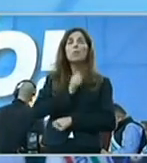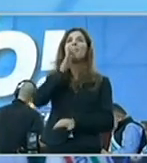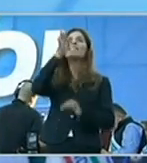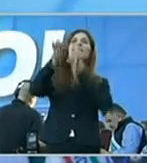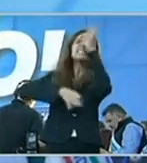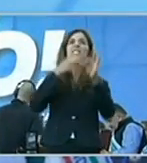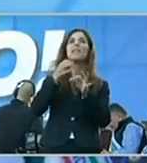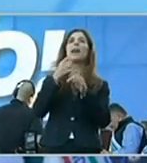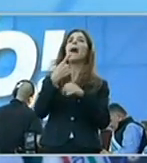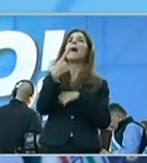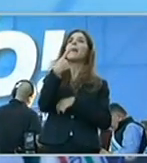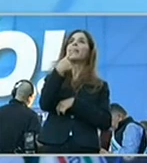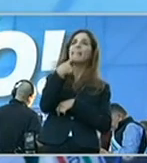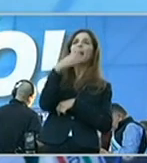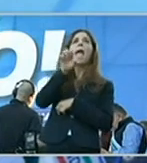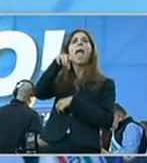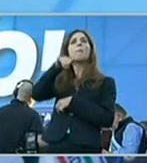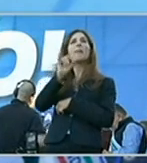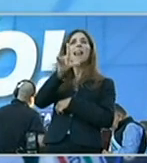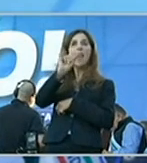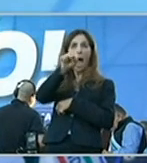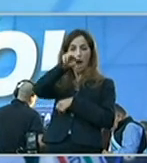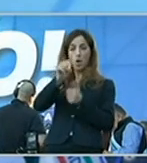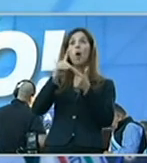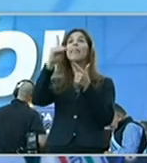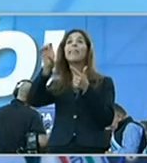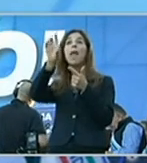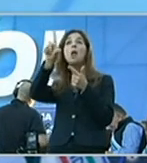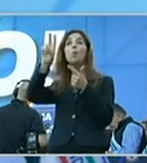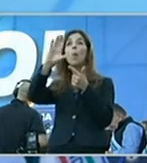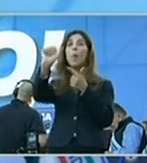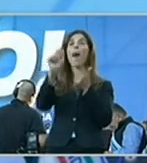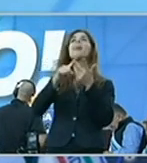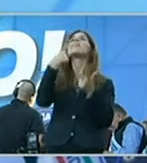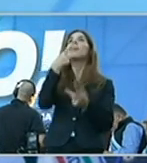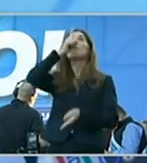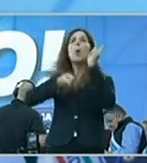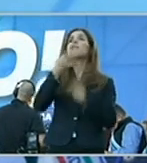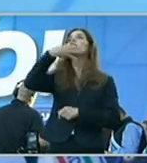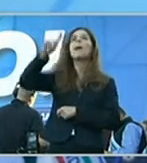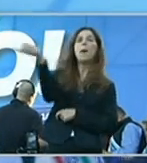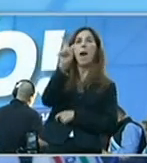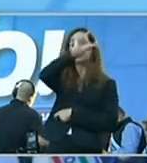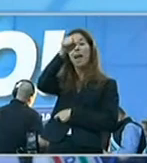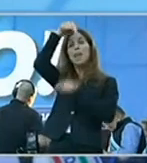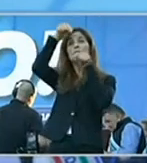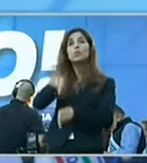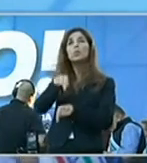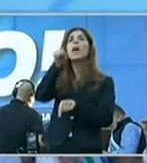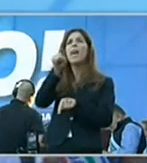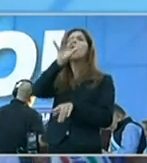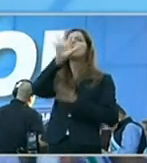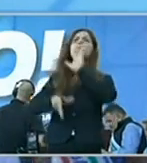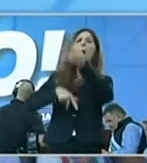casa gli Emiliano, i De Luca, i politici incapaci del Sud che hanno rubato voti per